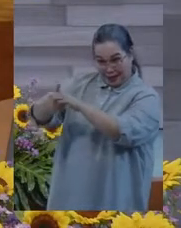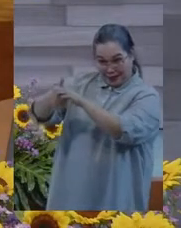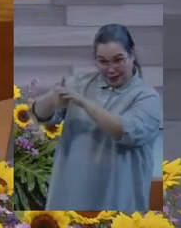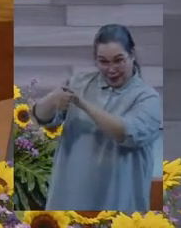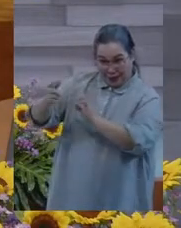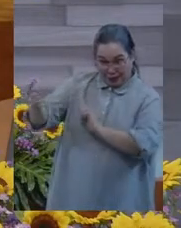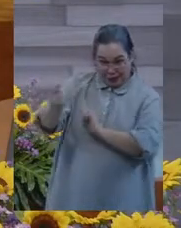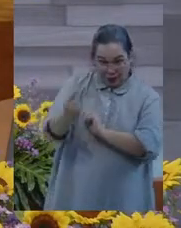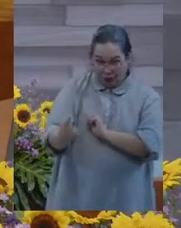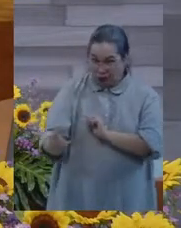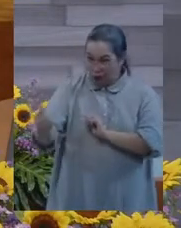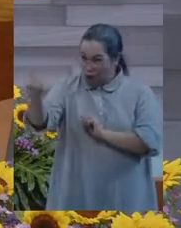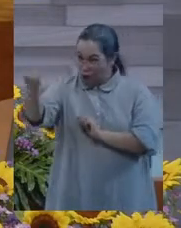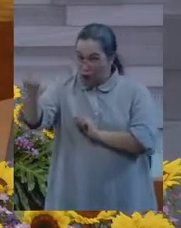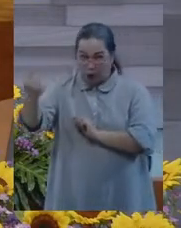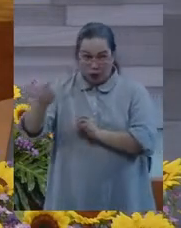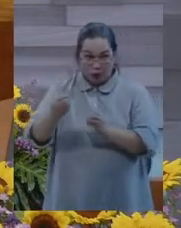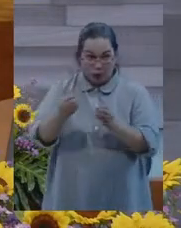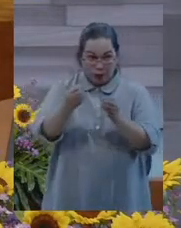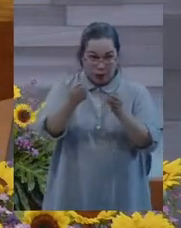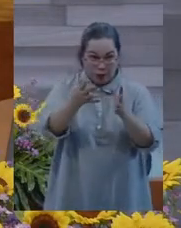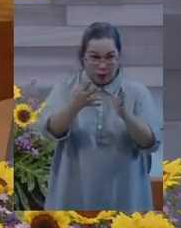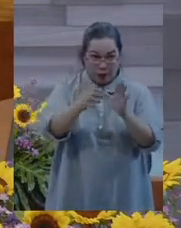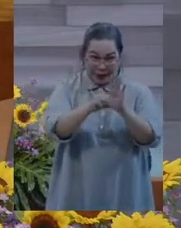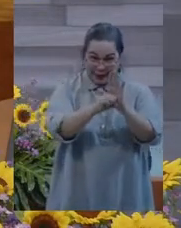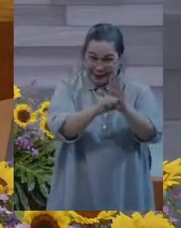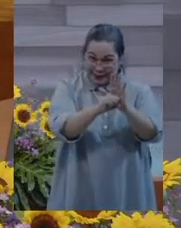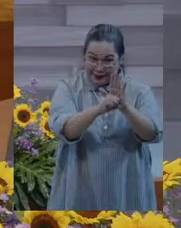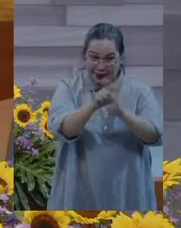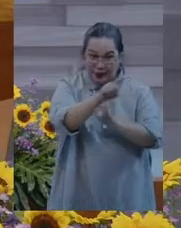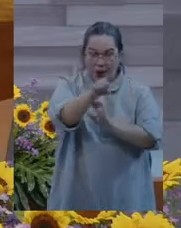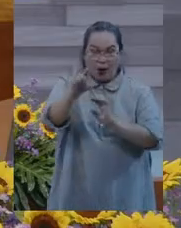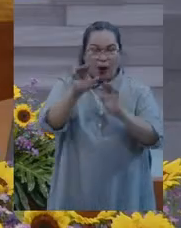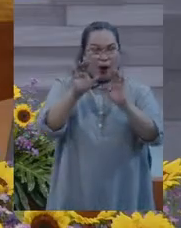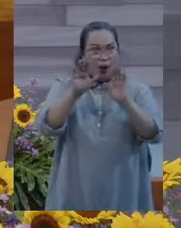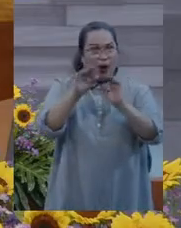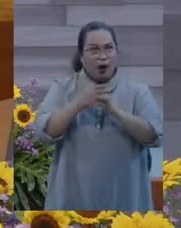you and gives you a sign or a wonder,